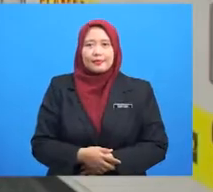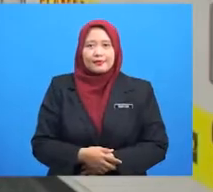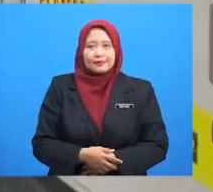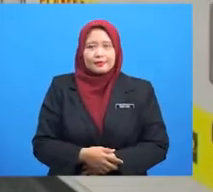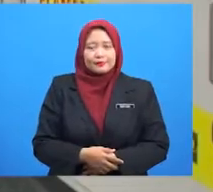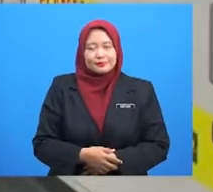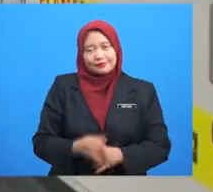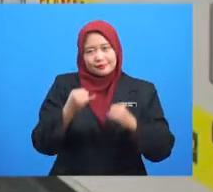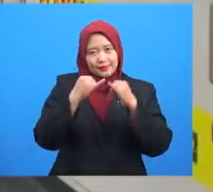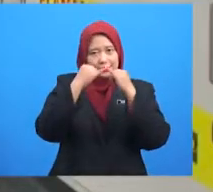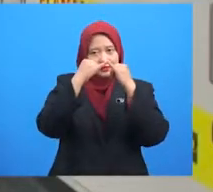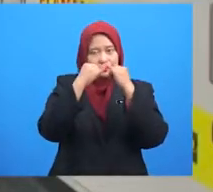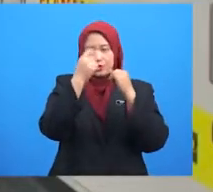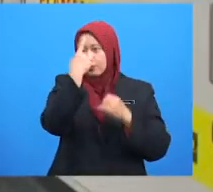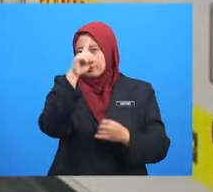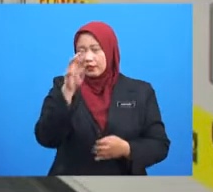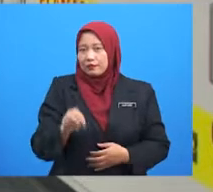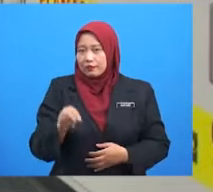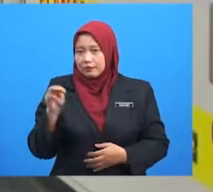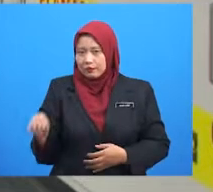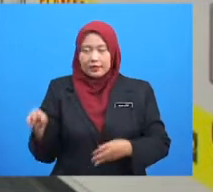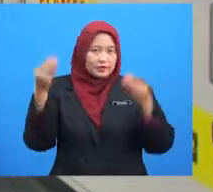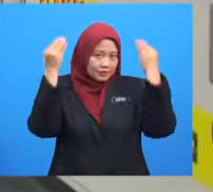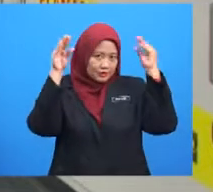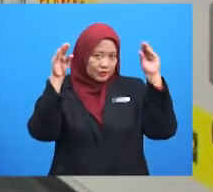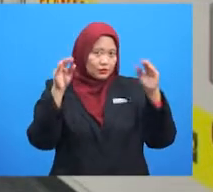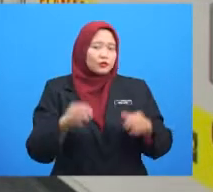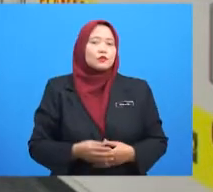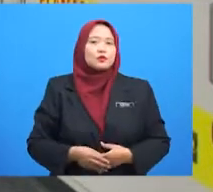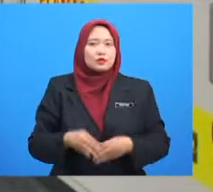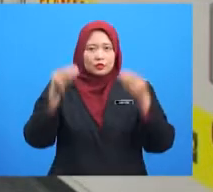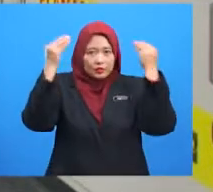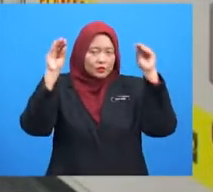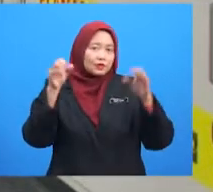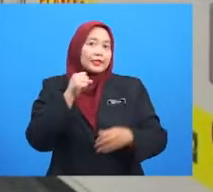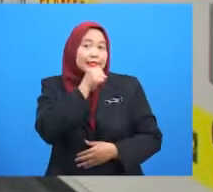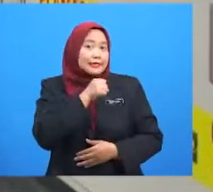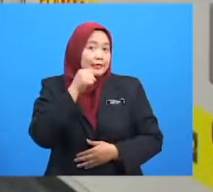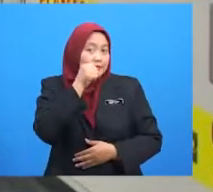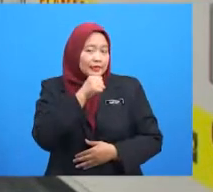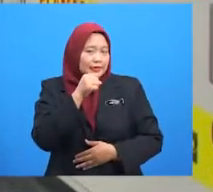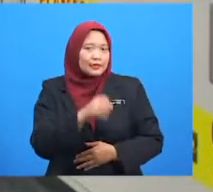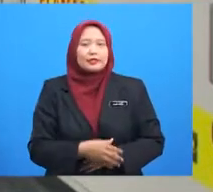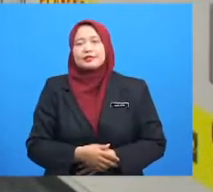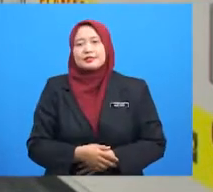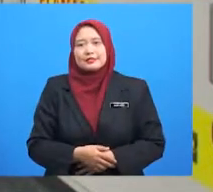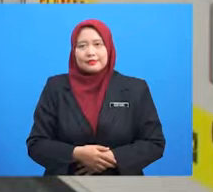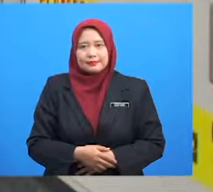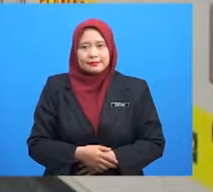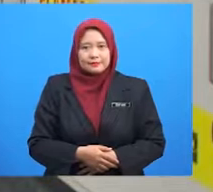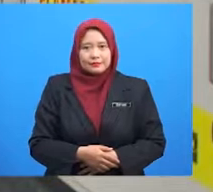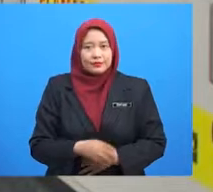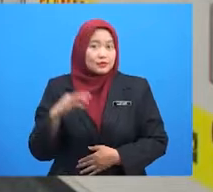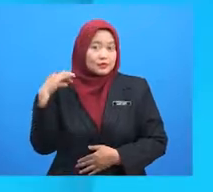Istimewa untuk murid-murid cikgu, cikgu akan menyampaikan sebuah lagu tentang topik penyerapan. Semua boleh cuba ikut